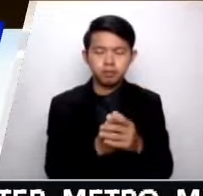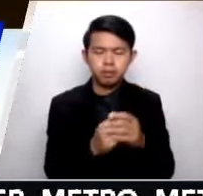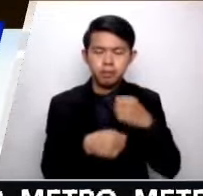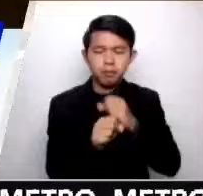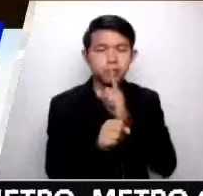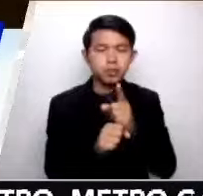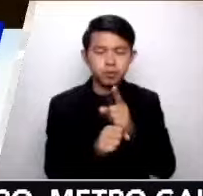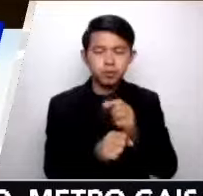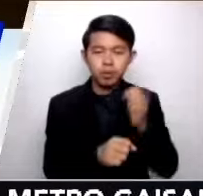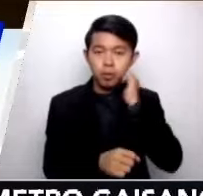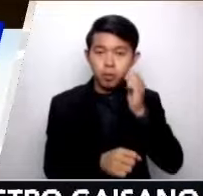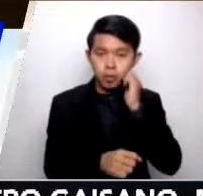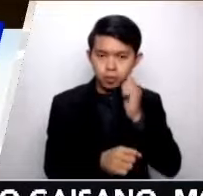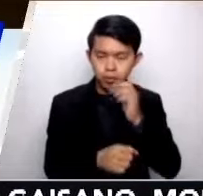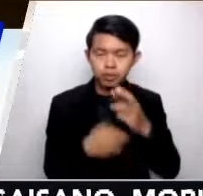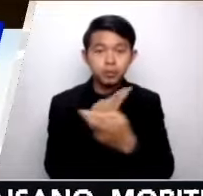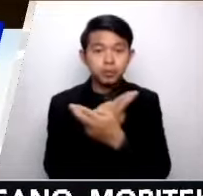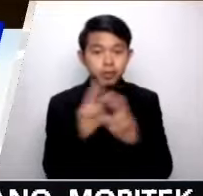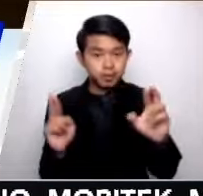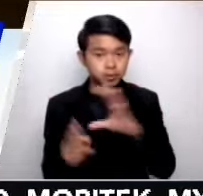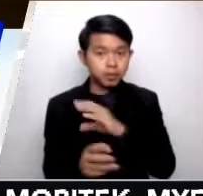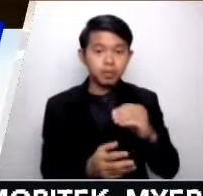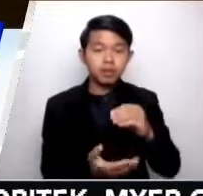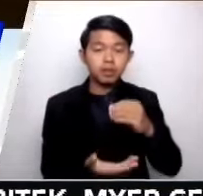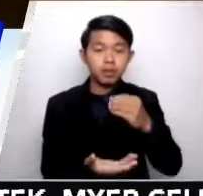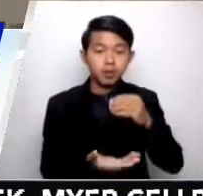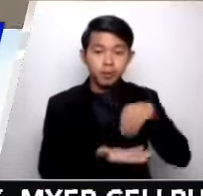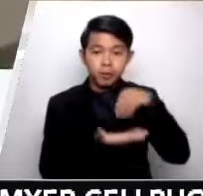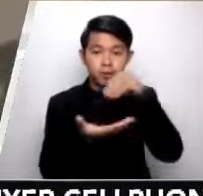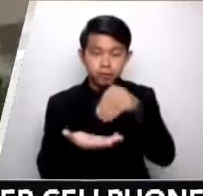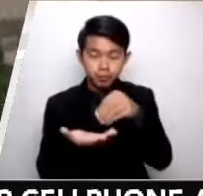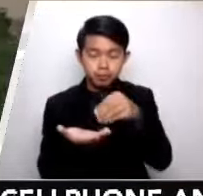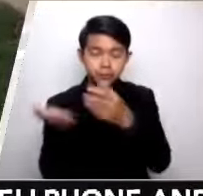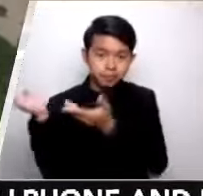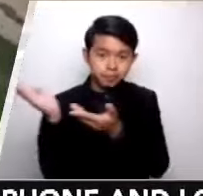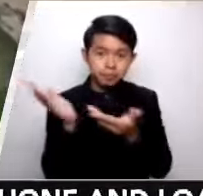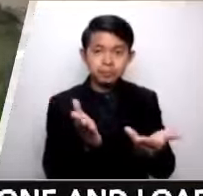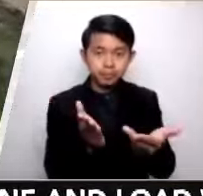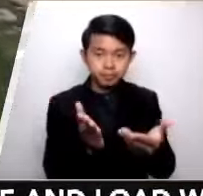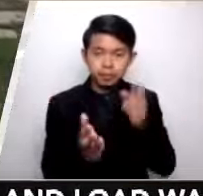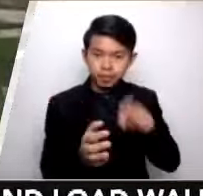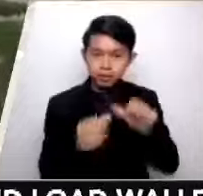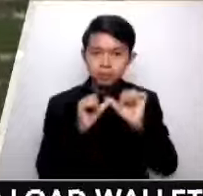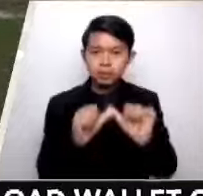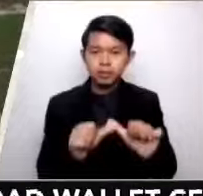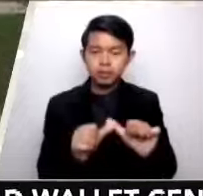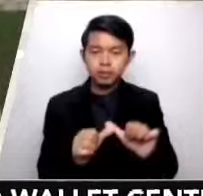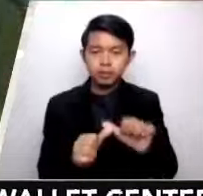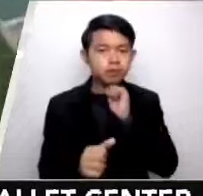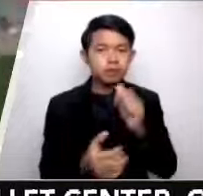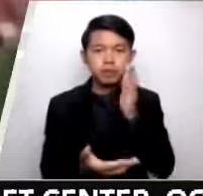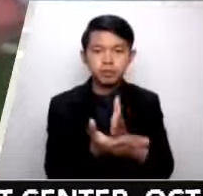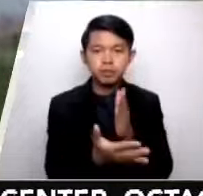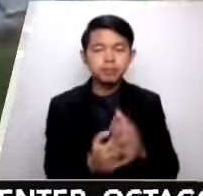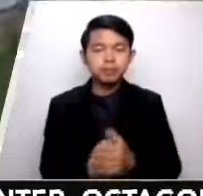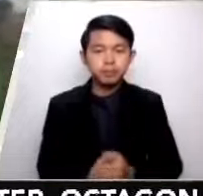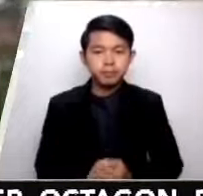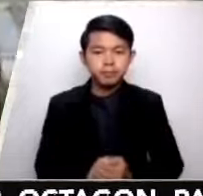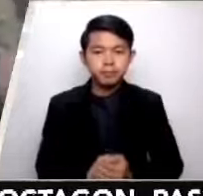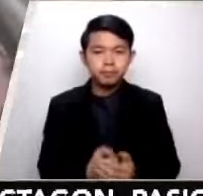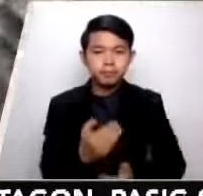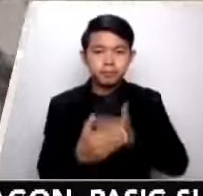and relief are that cannot stop. Marisol Abdurrahman, nagbabalita para sa